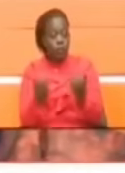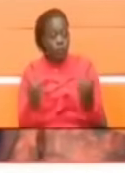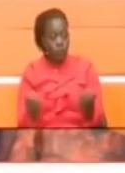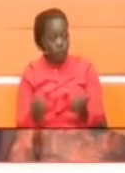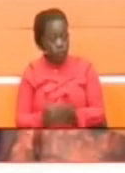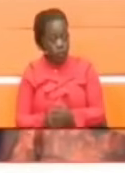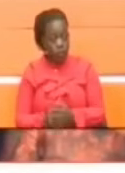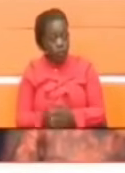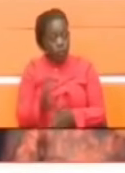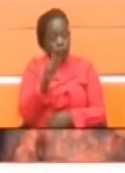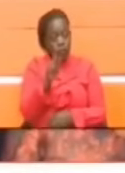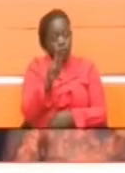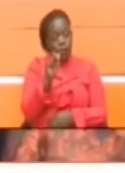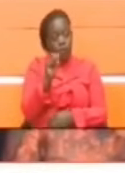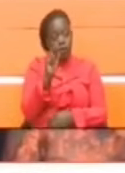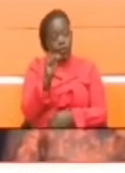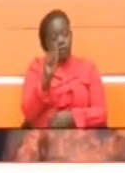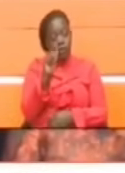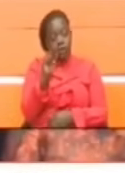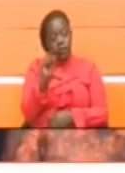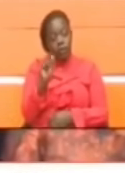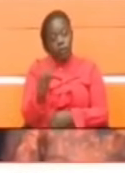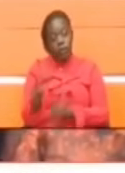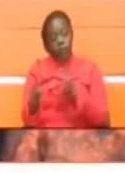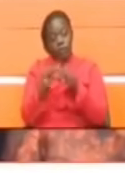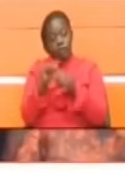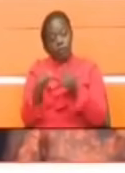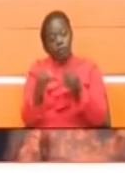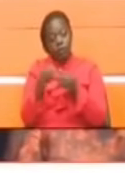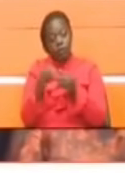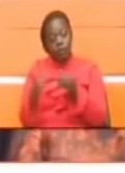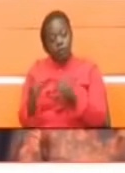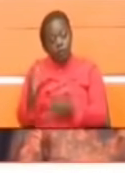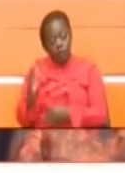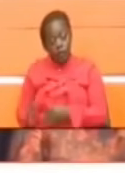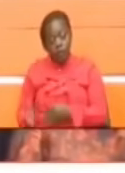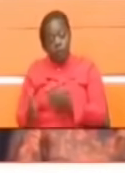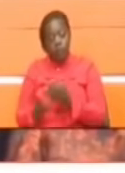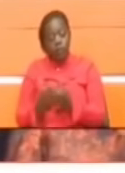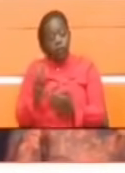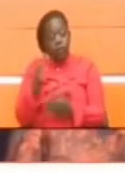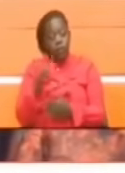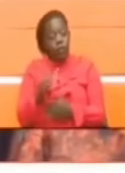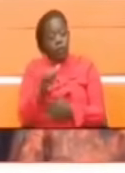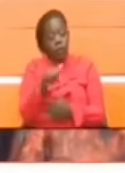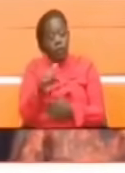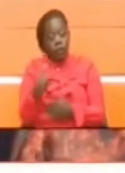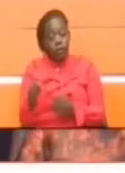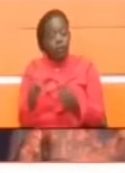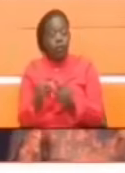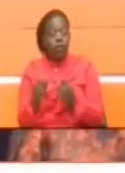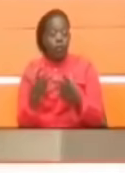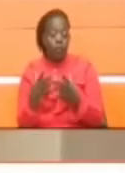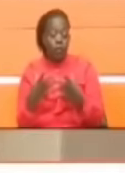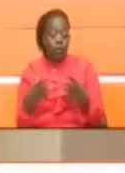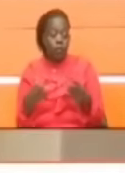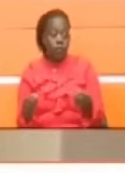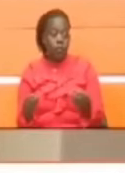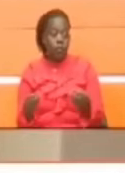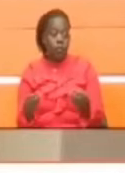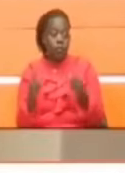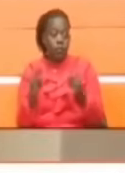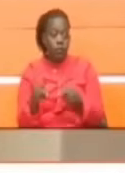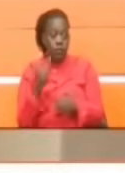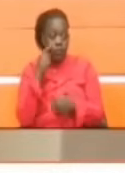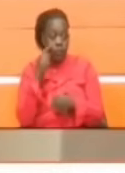Kanon Kasana yogede kumuwalawe nga abadde ow'empisa era afaayo nnyo eri banne nga agamba nti asaaliddwa nnyo